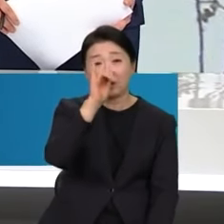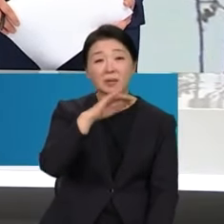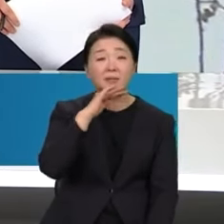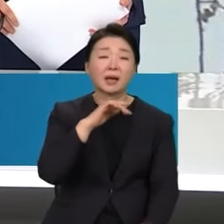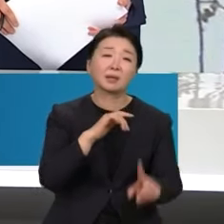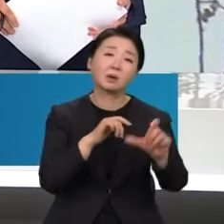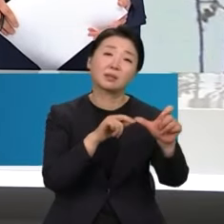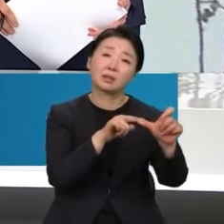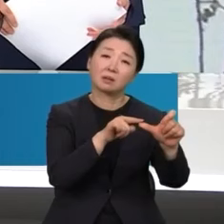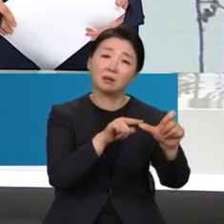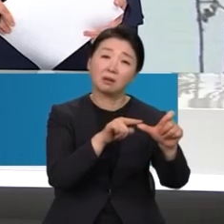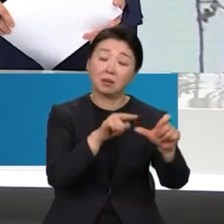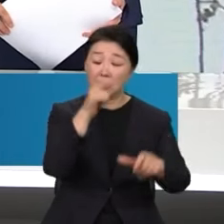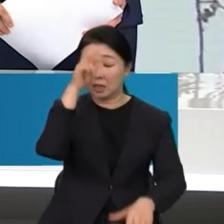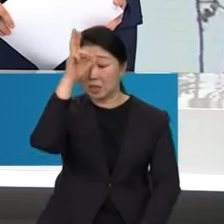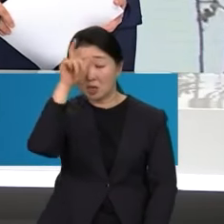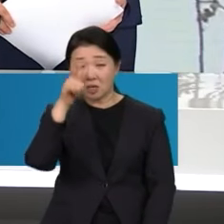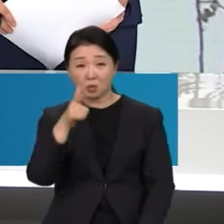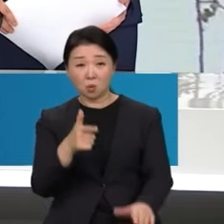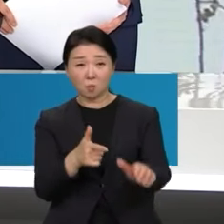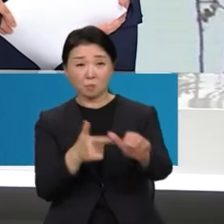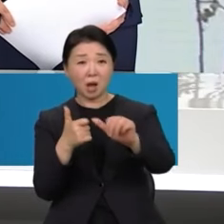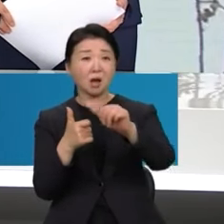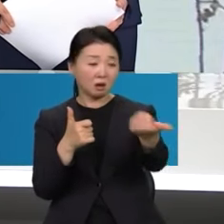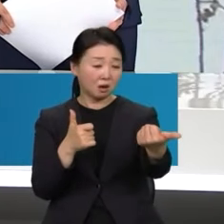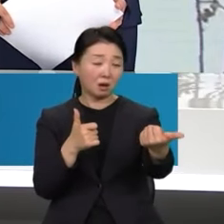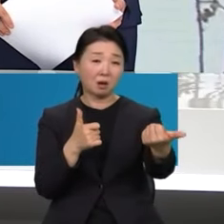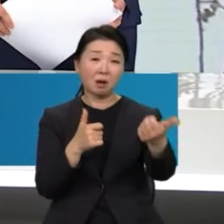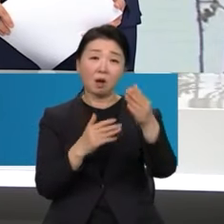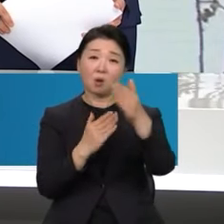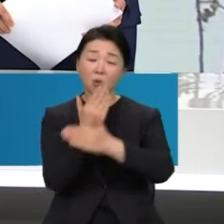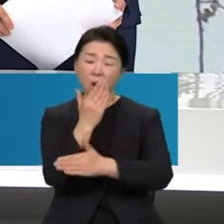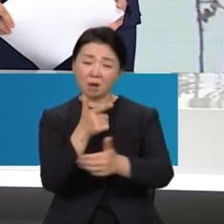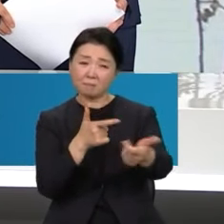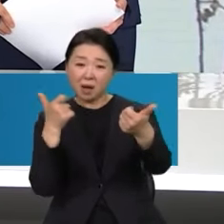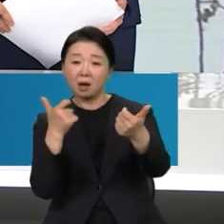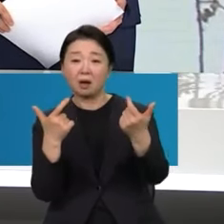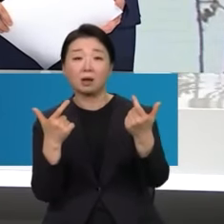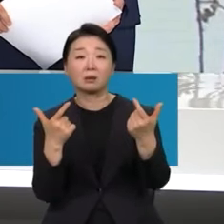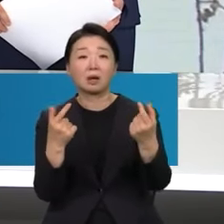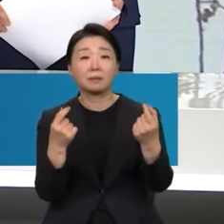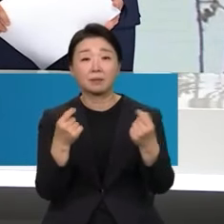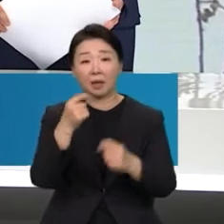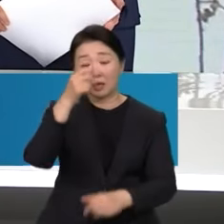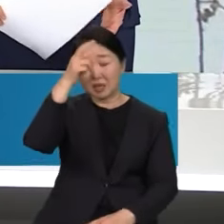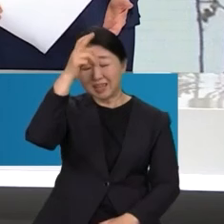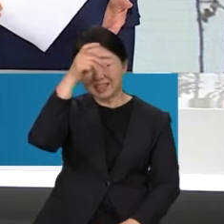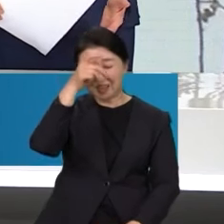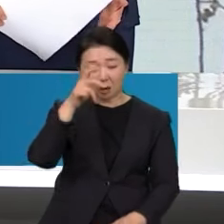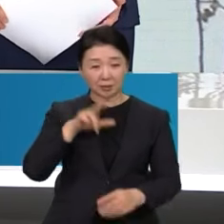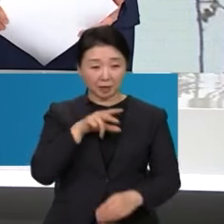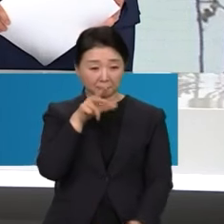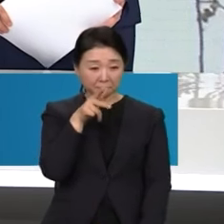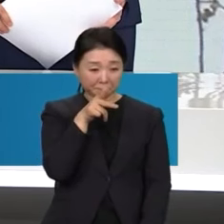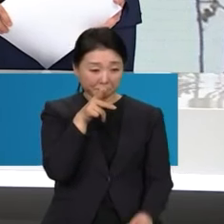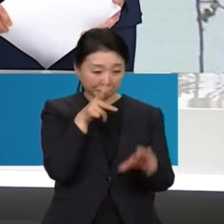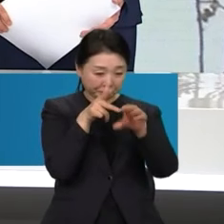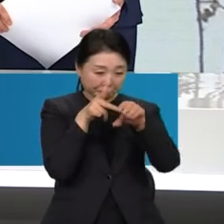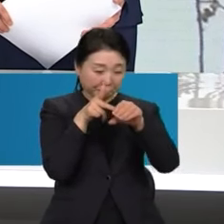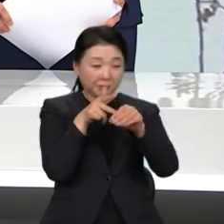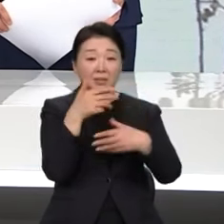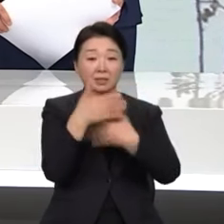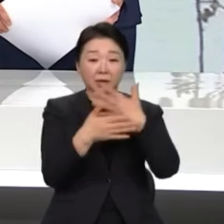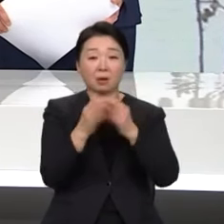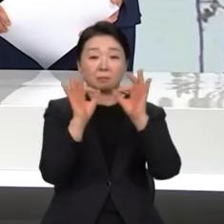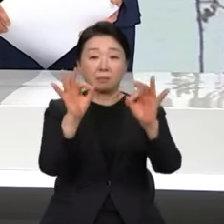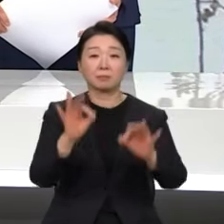소년이 경찰이 쏜 총에 맞아 숨졌습니다. 과잉 진압 논란을 일고 있는데 경찰 바디캠에 담긴 당시 상황, 홍지은